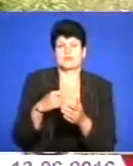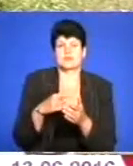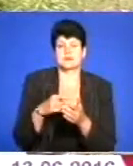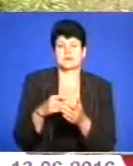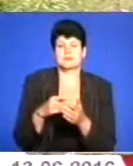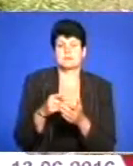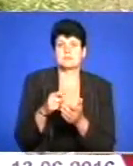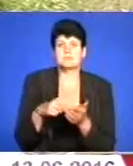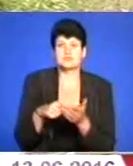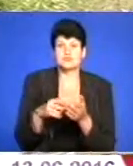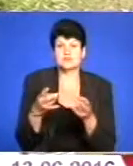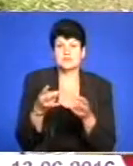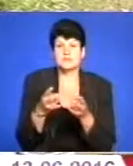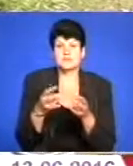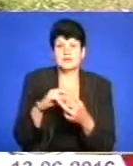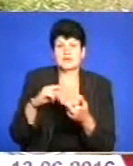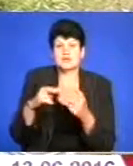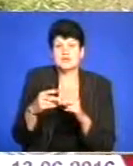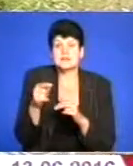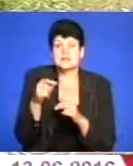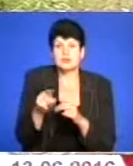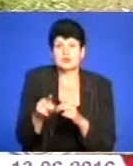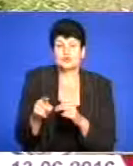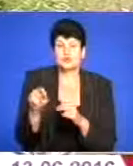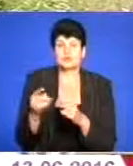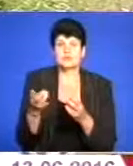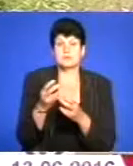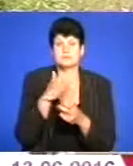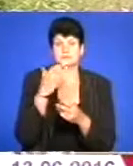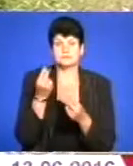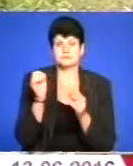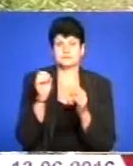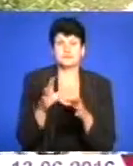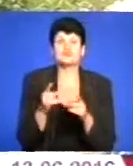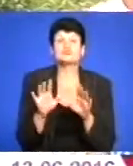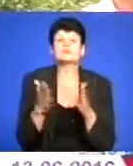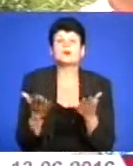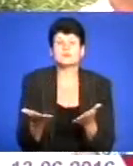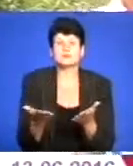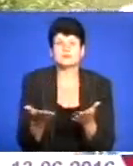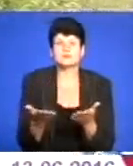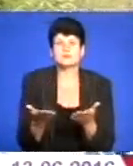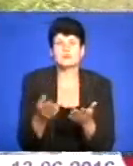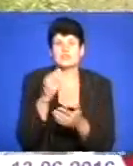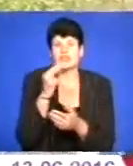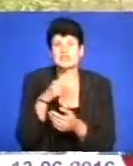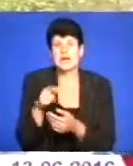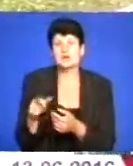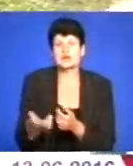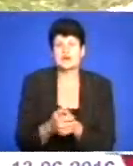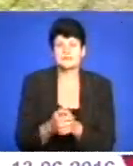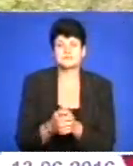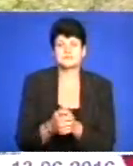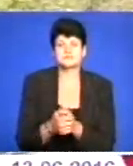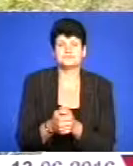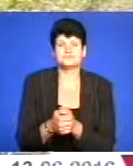тут зовсім непридатна. Потрібно заново підводити усі комунікації. Ніхто не сподівався, що колись зразкове військове містечко